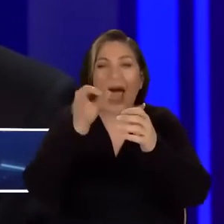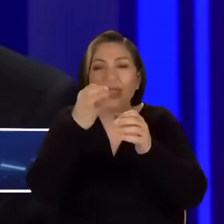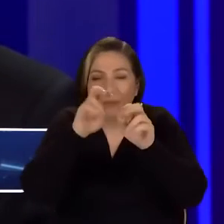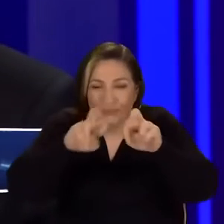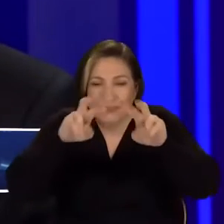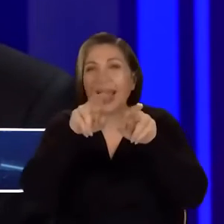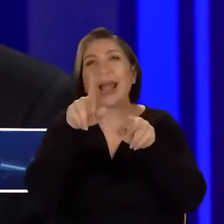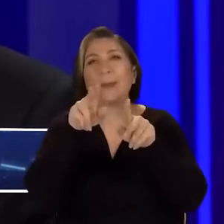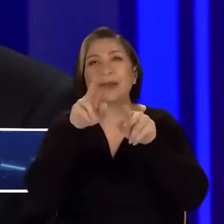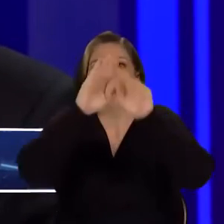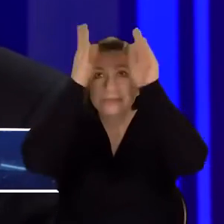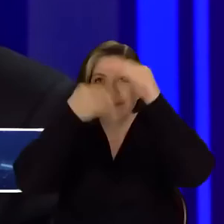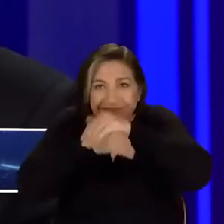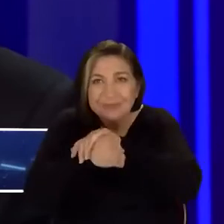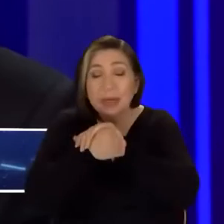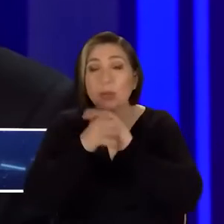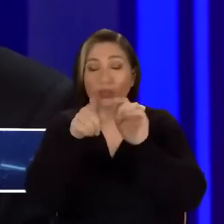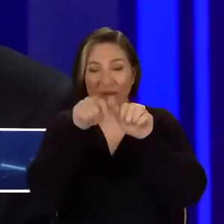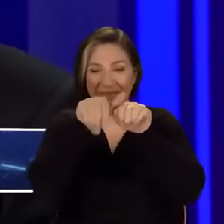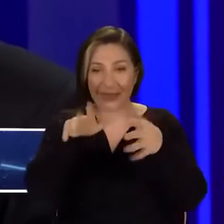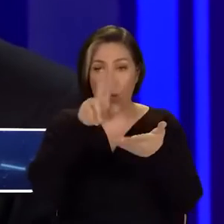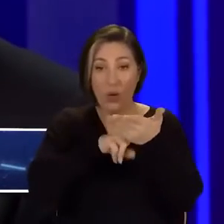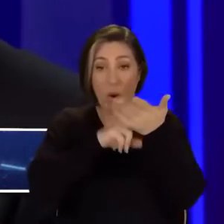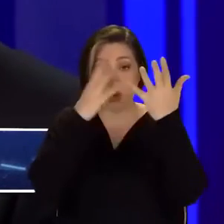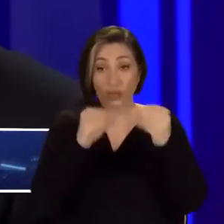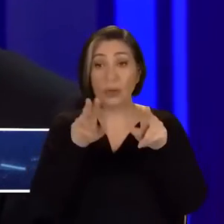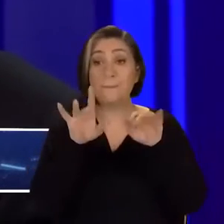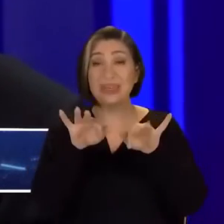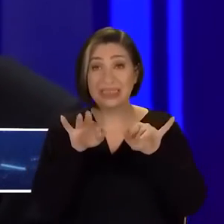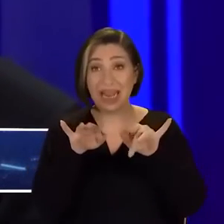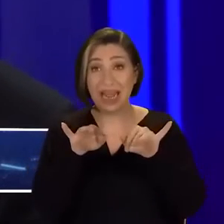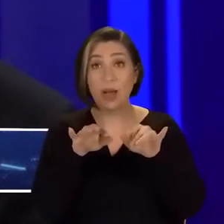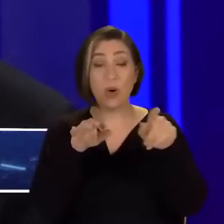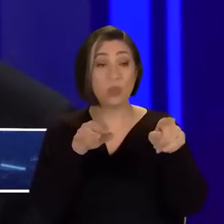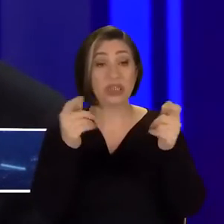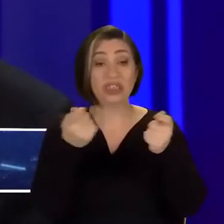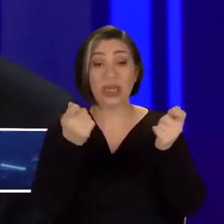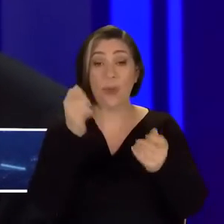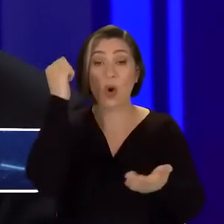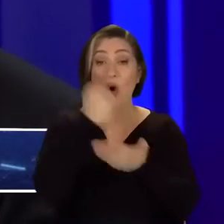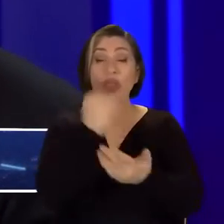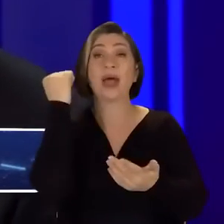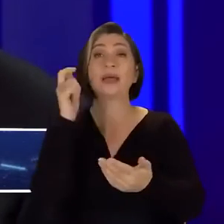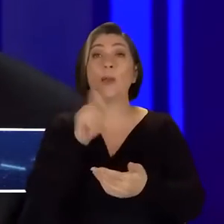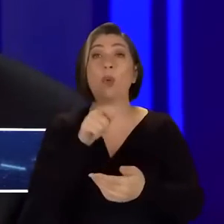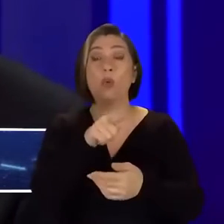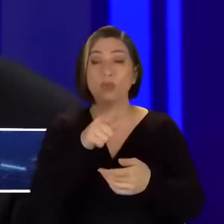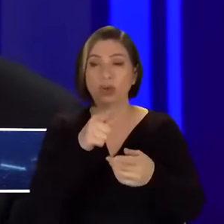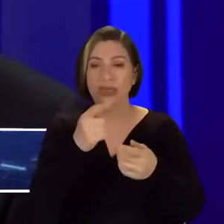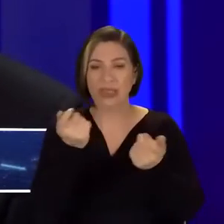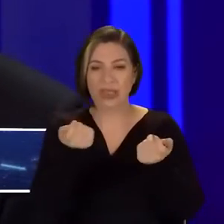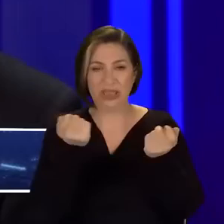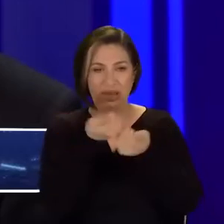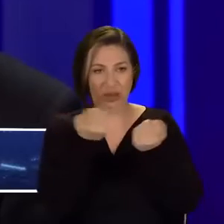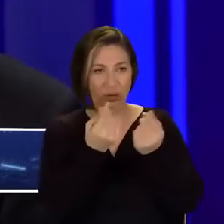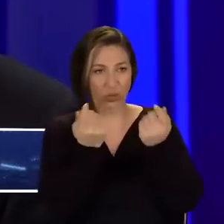bu sisteme işte üye olmuş bilgisayarlar işlemleri onaylıyorlar. Bitcoin'e işlem gücü